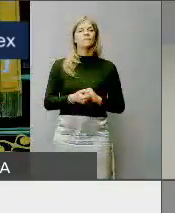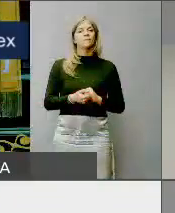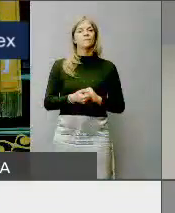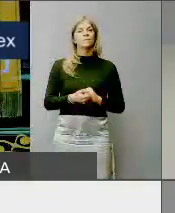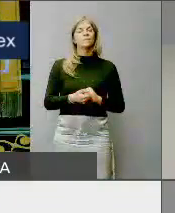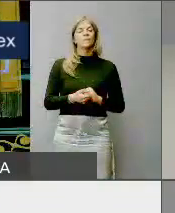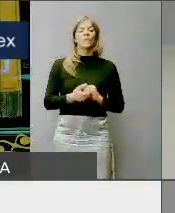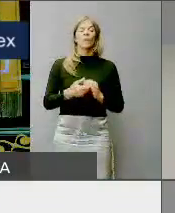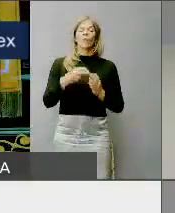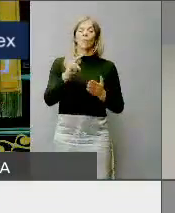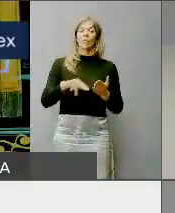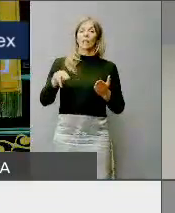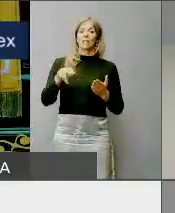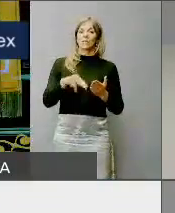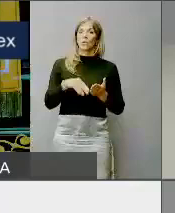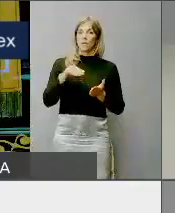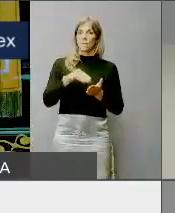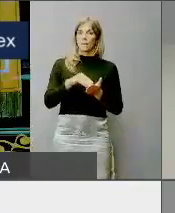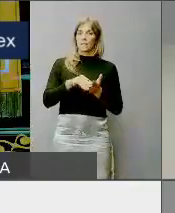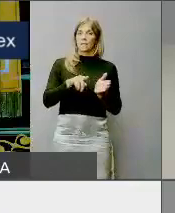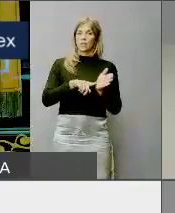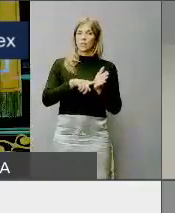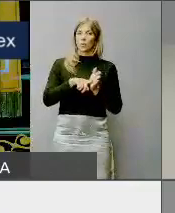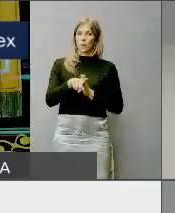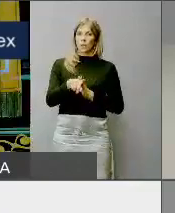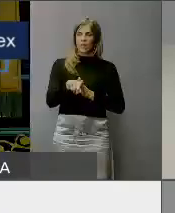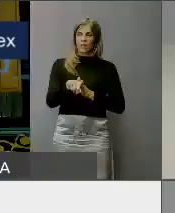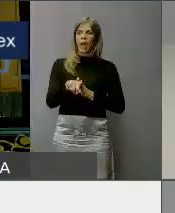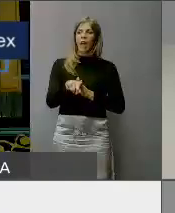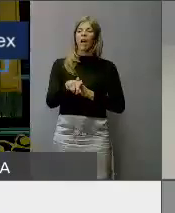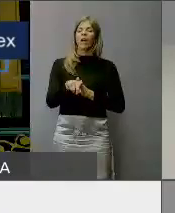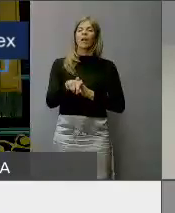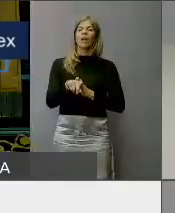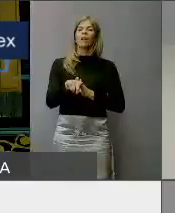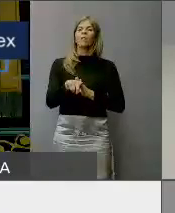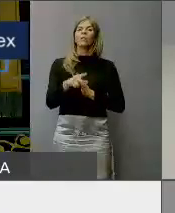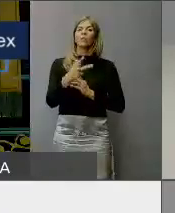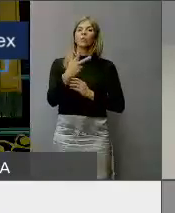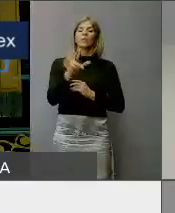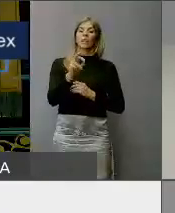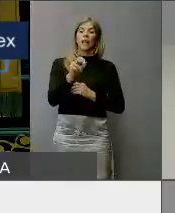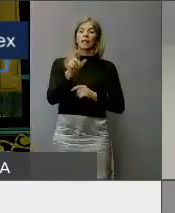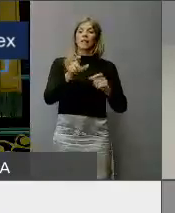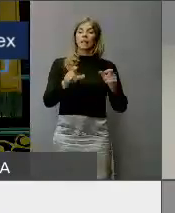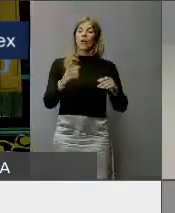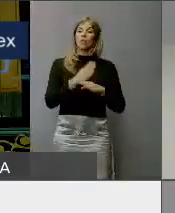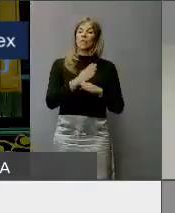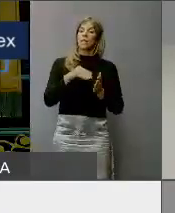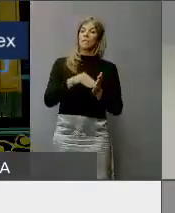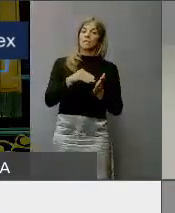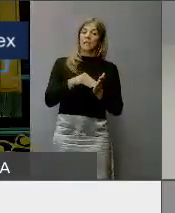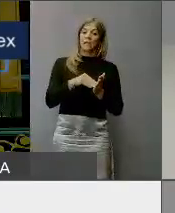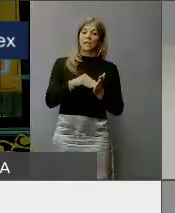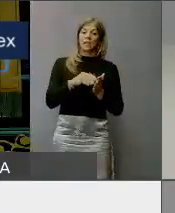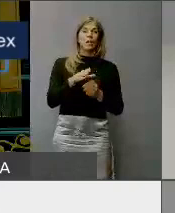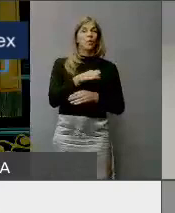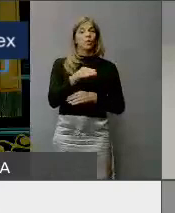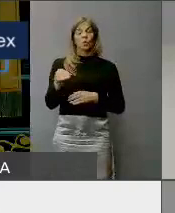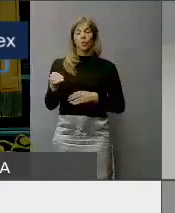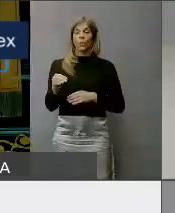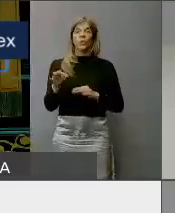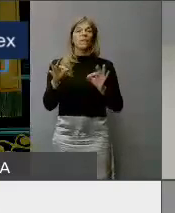esito votazione in presenza emendamenti numeri da 1 a 5 30 consiglieri presenti 30 voti favorevoli